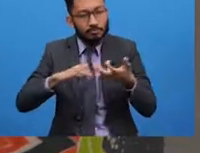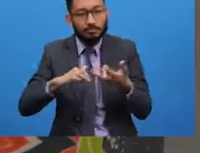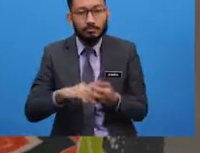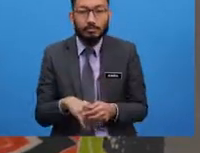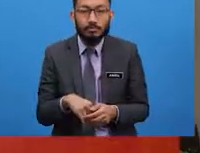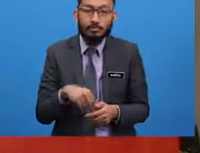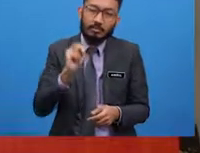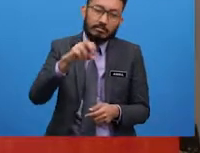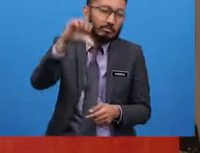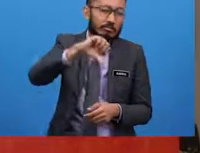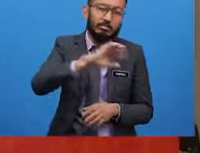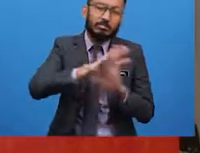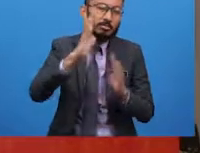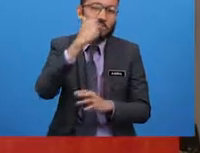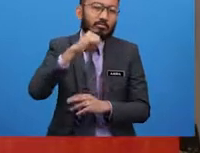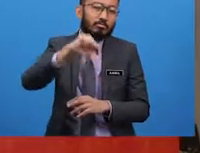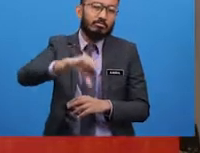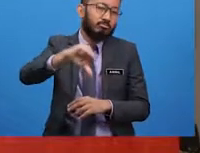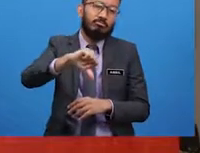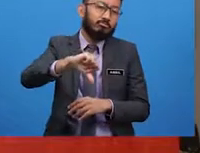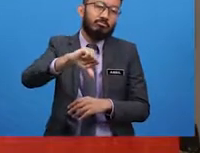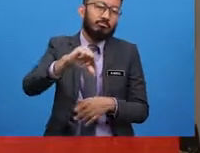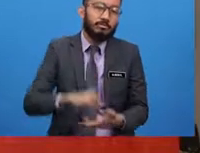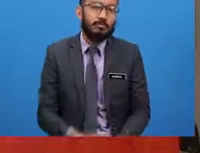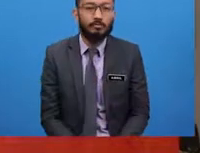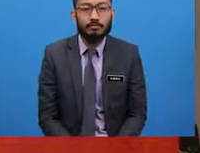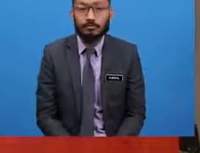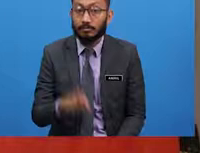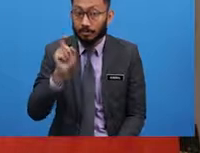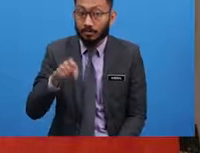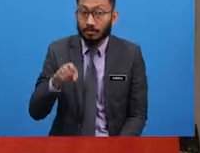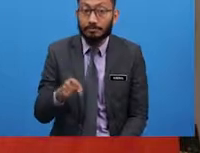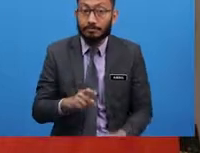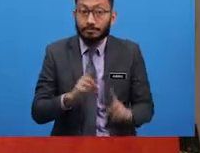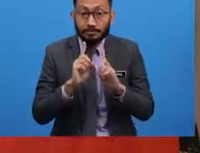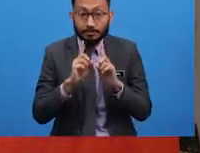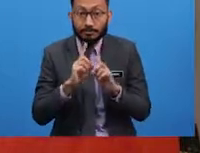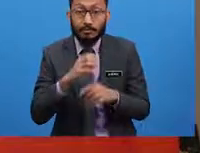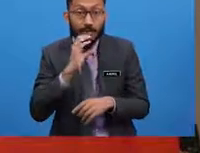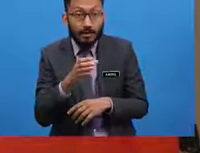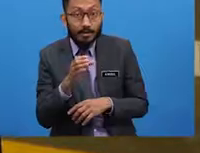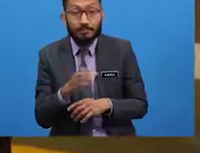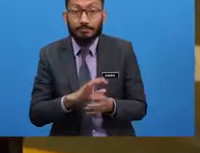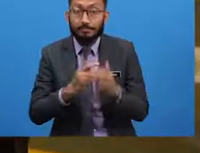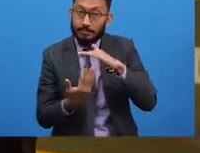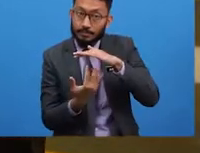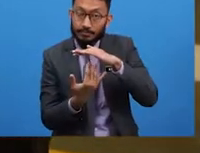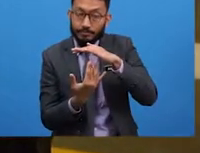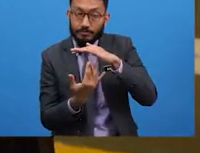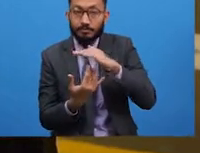tidak menarik. Seterusnya, pastikan lilin cair pada kepanasan tertentu.